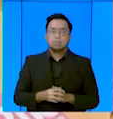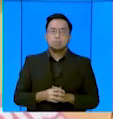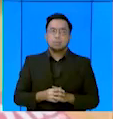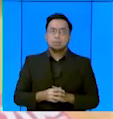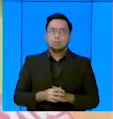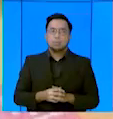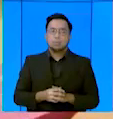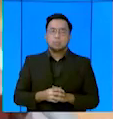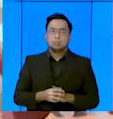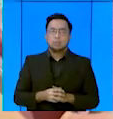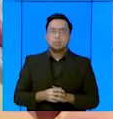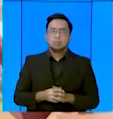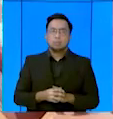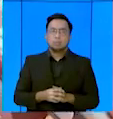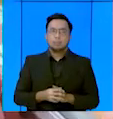Tanyakan ke